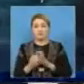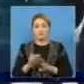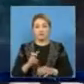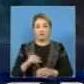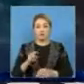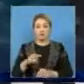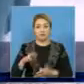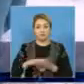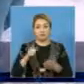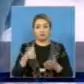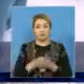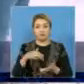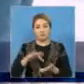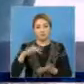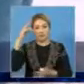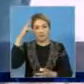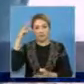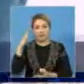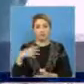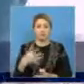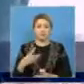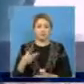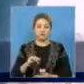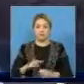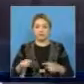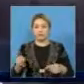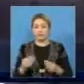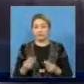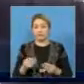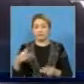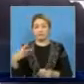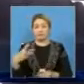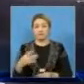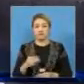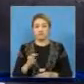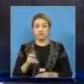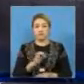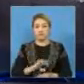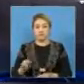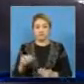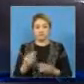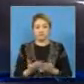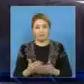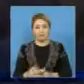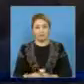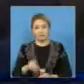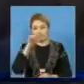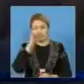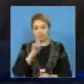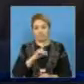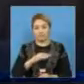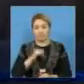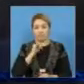Кандагаш протяженностью около 52 километров. Стоимость работ составляет свыше 22,5 миллиардов тенге. Месяц мы, честно говоря,